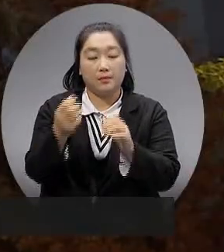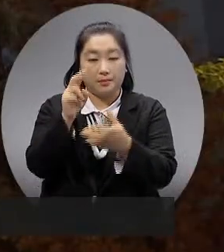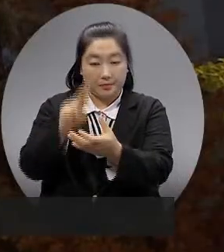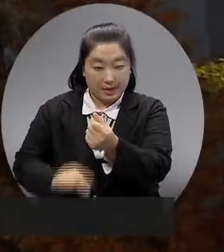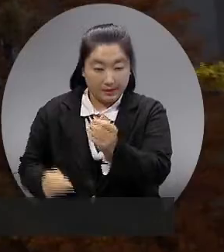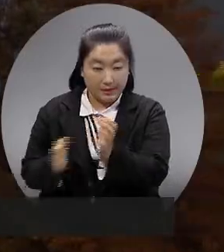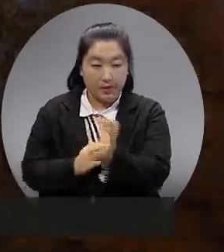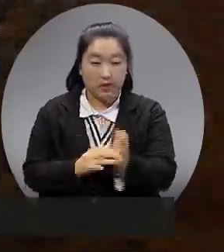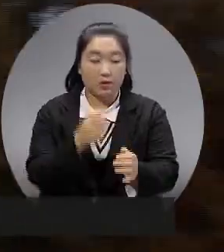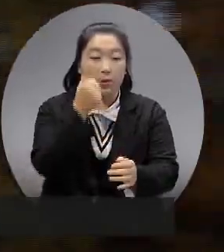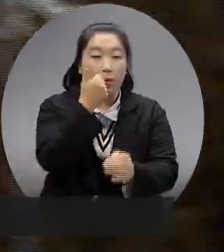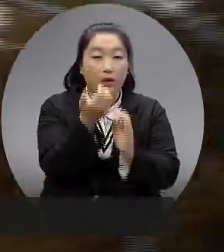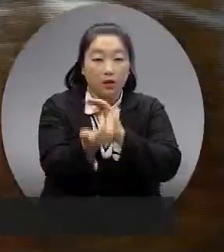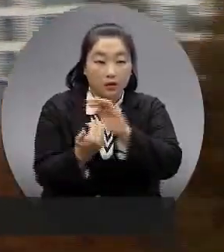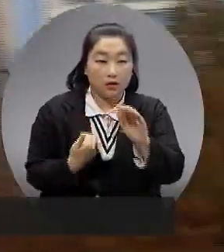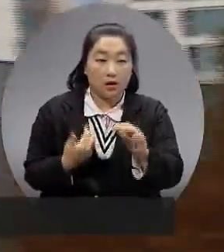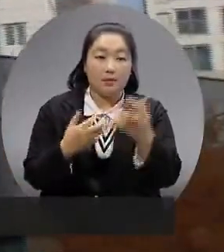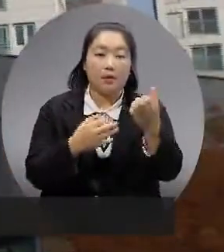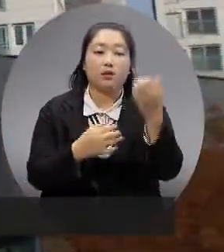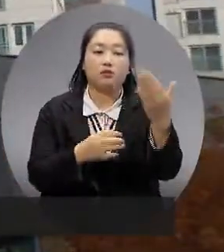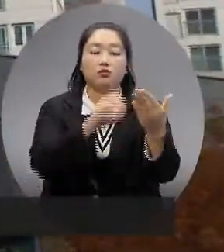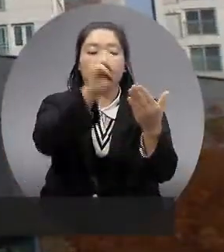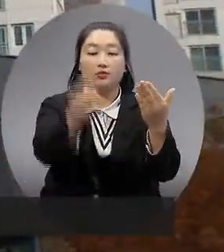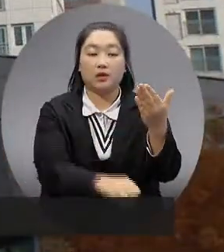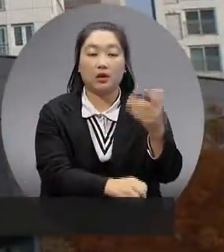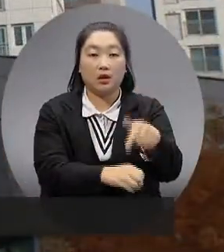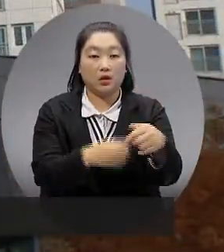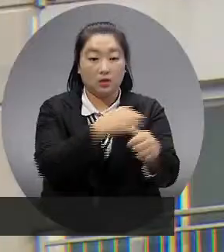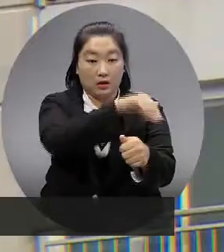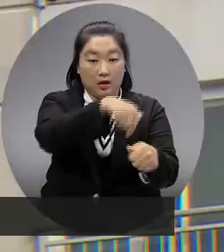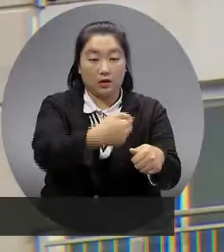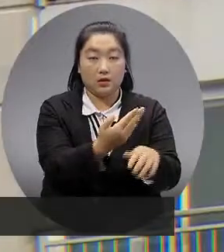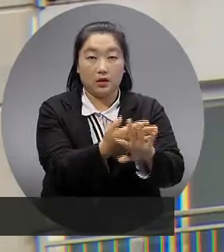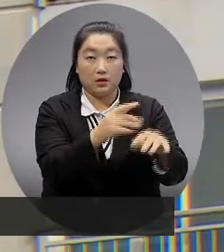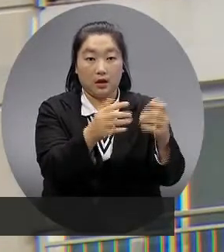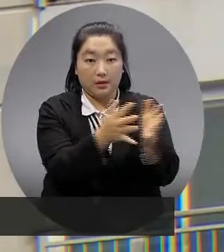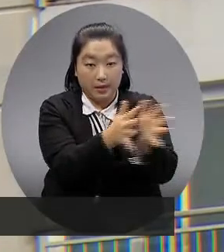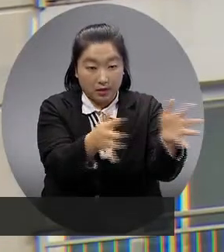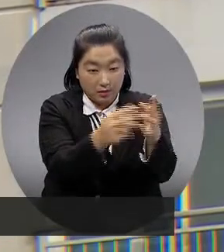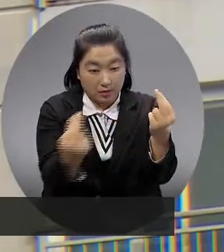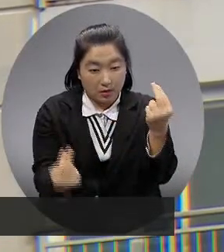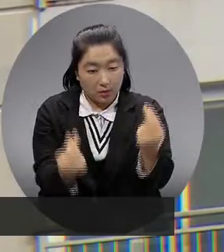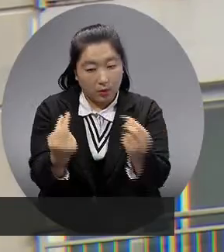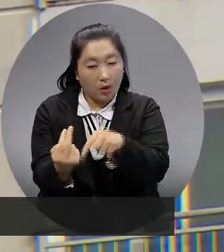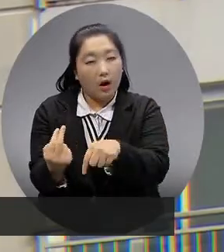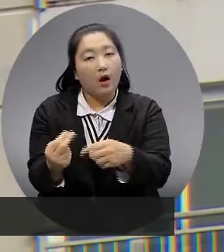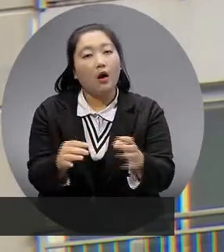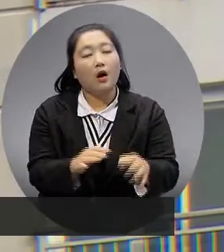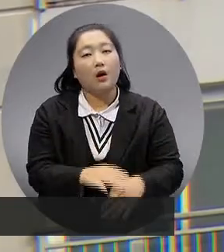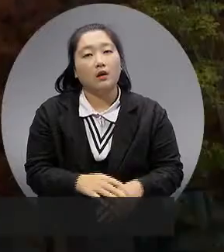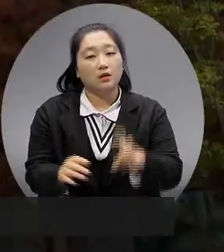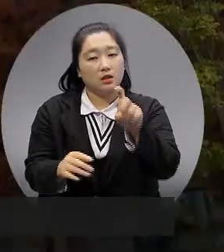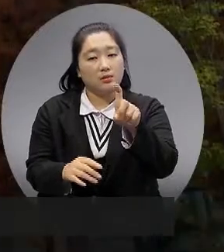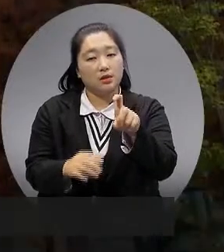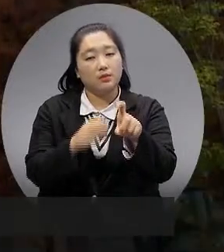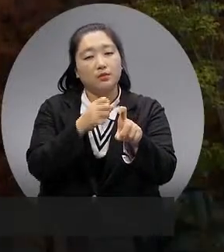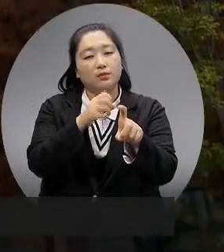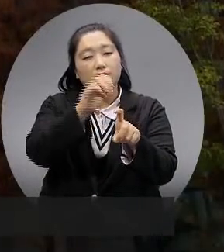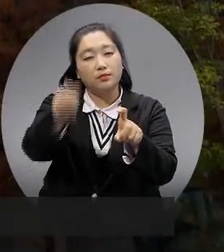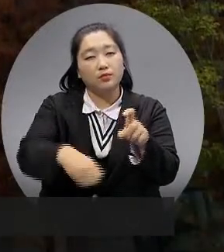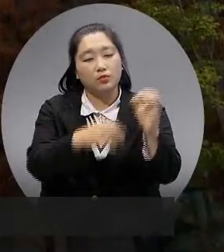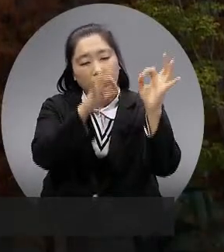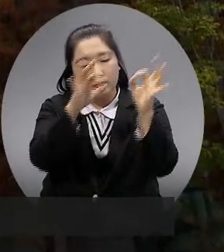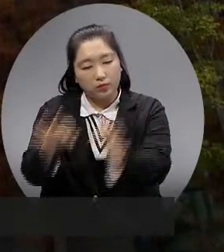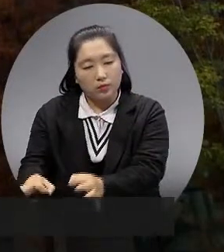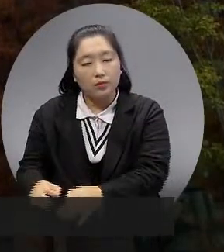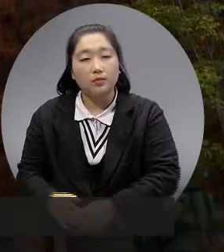5달 전 감정가의 89%에 낙찰된 인근의 아파트와 비교하면 낙찰가율이 12%포인트나